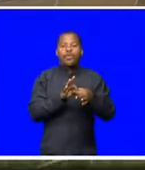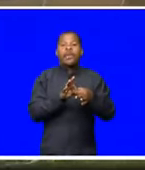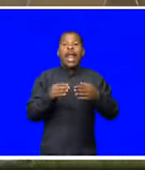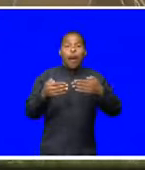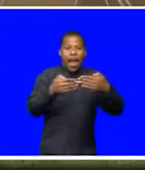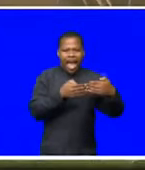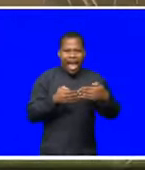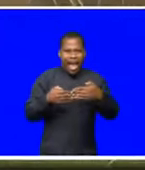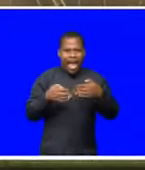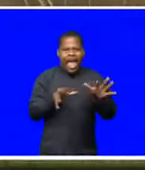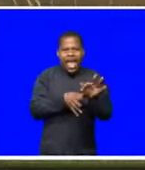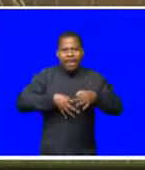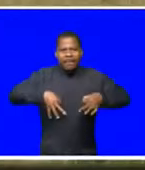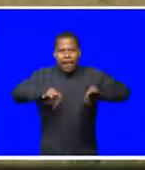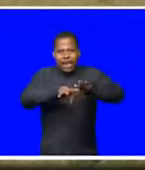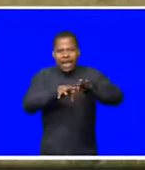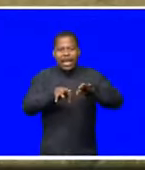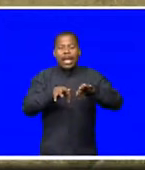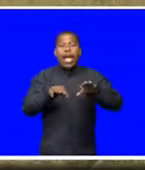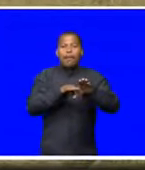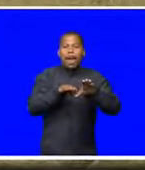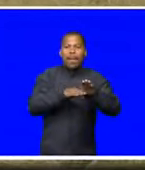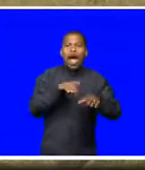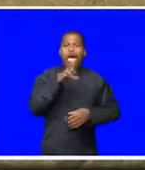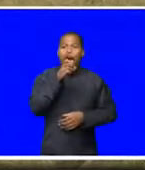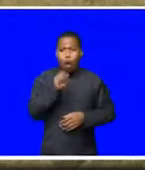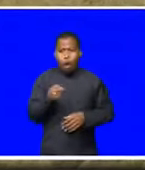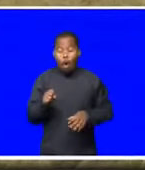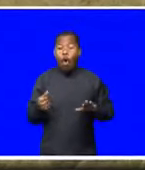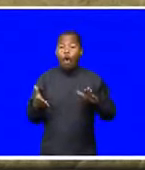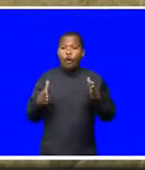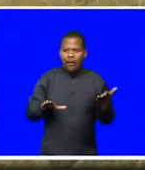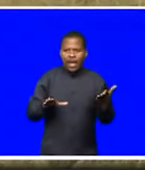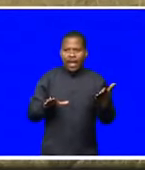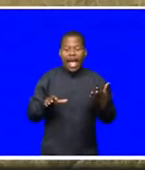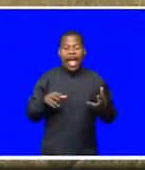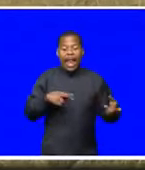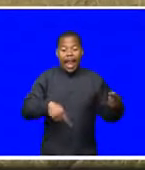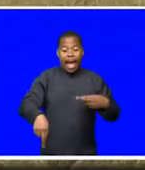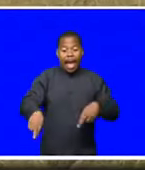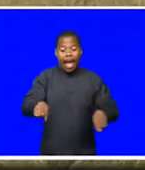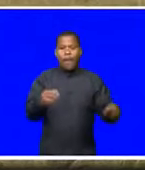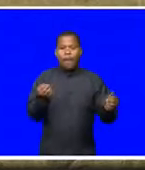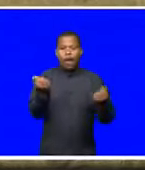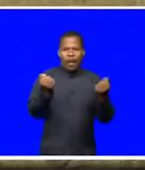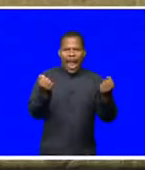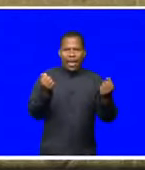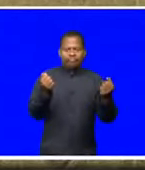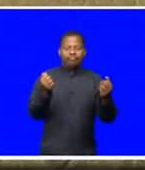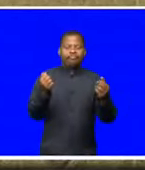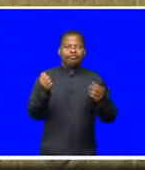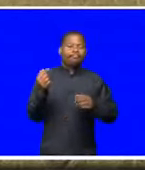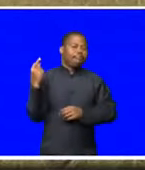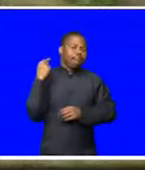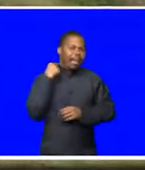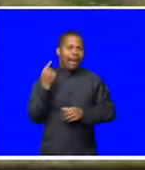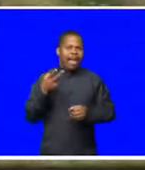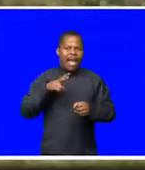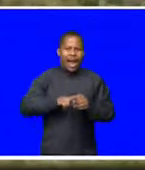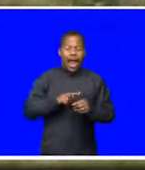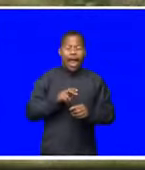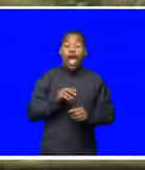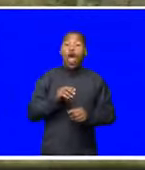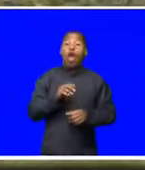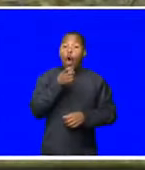umufi. Umsolo umbulala endleleni leya kulamakhaya lamabili. Gogo bekakazi ahlala nendvodza lesolwa ngekuba